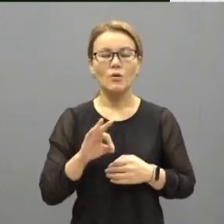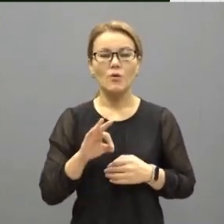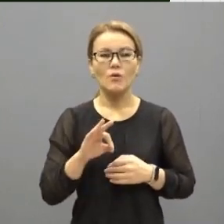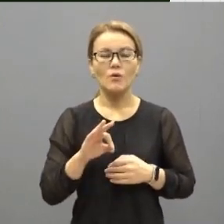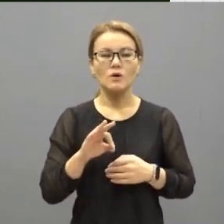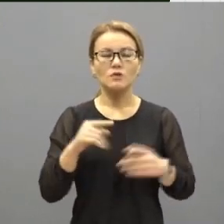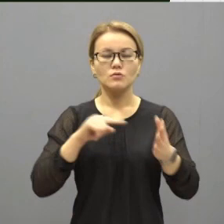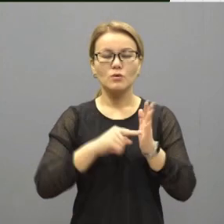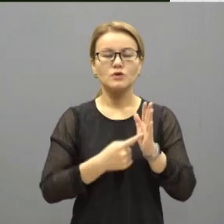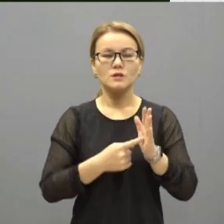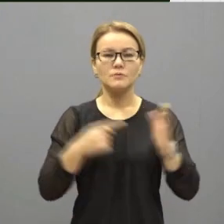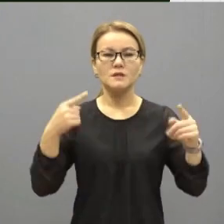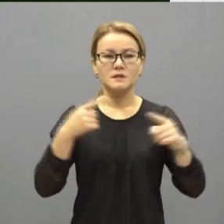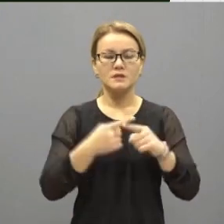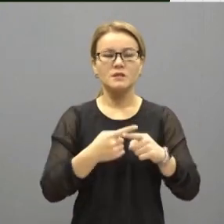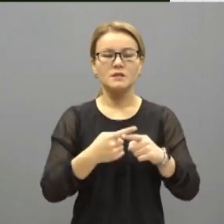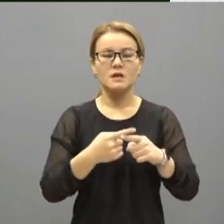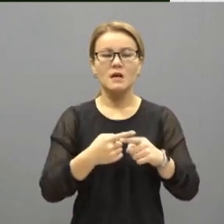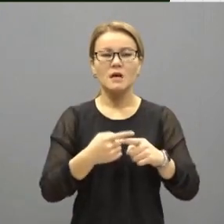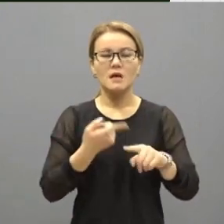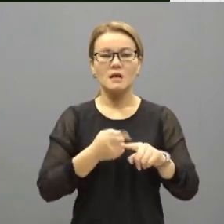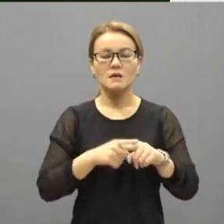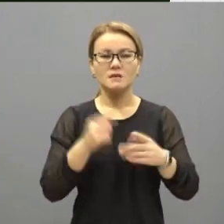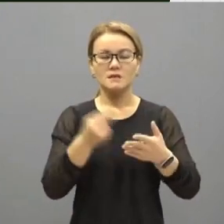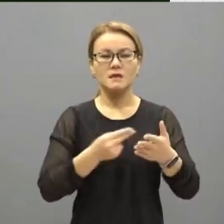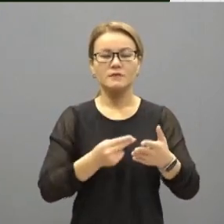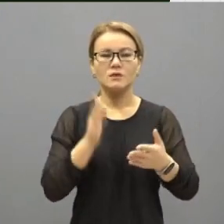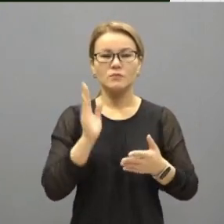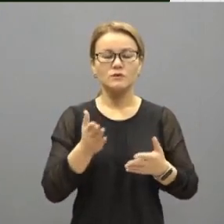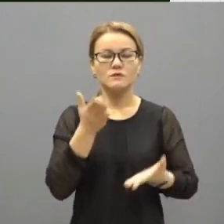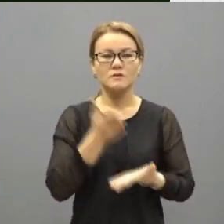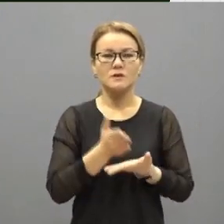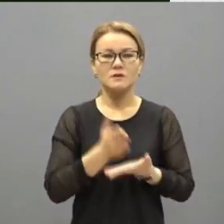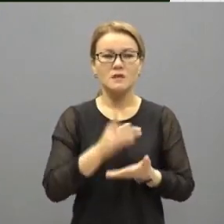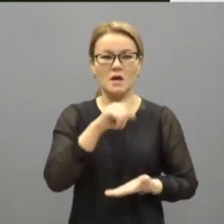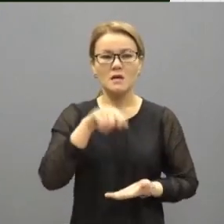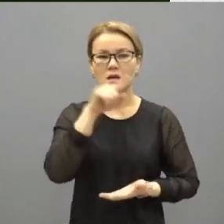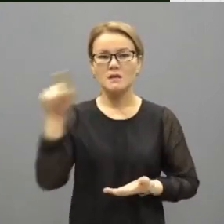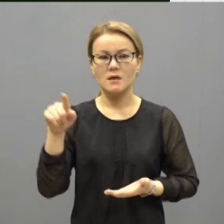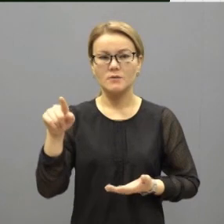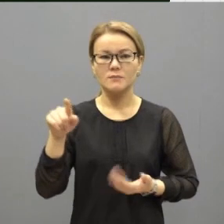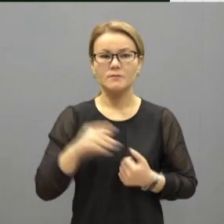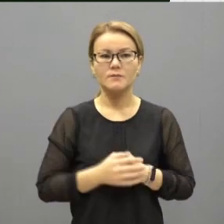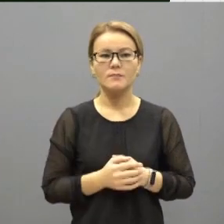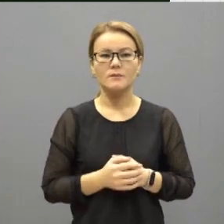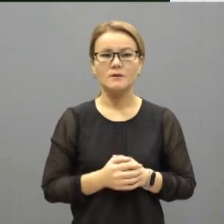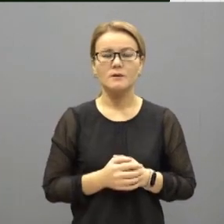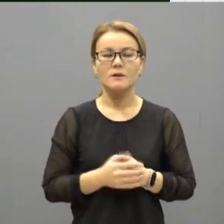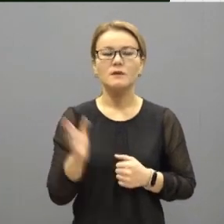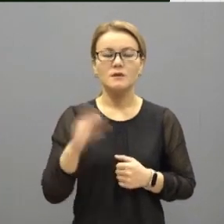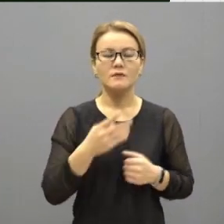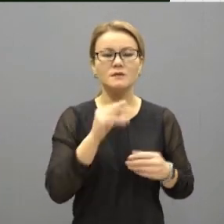точки пересечения данных графиков и будут являться корнями нашего уравнения. Приступим